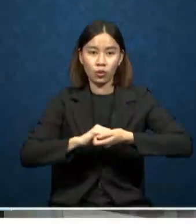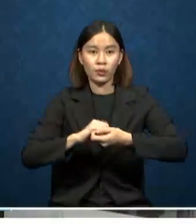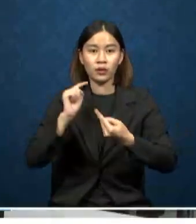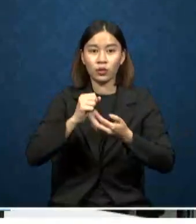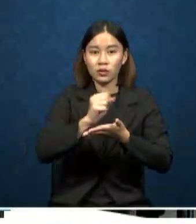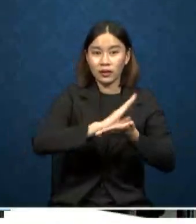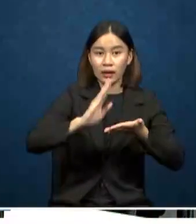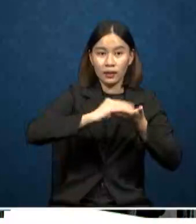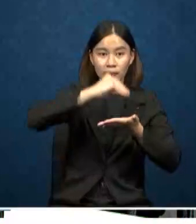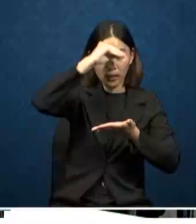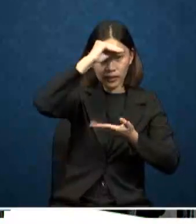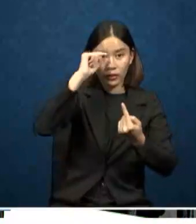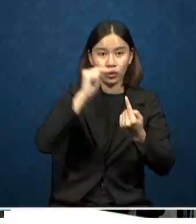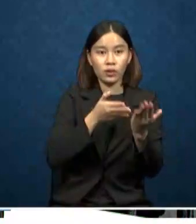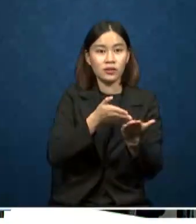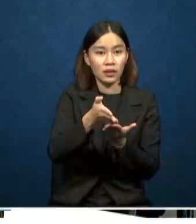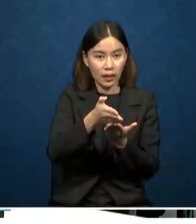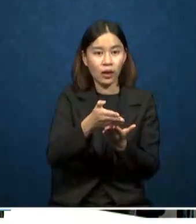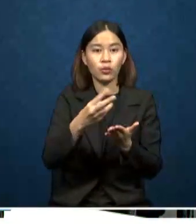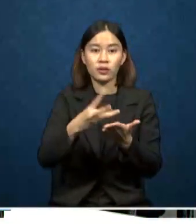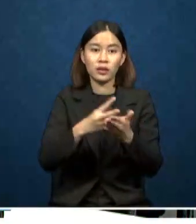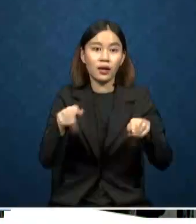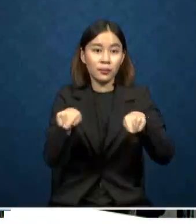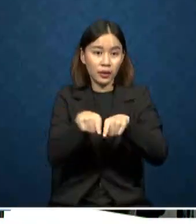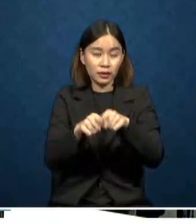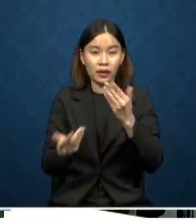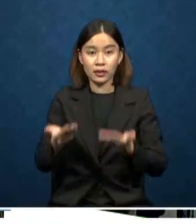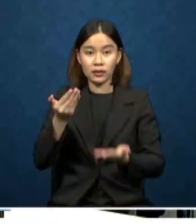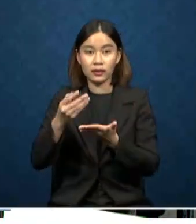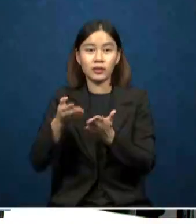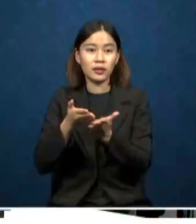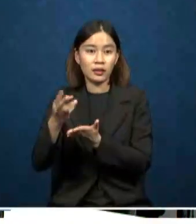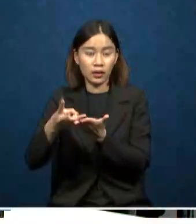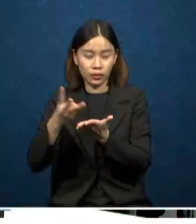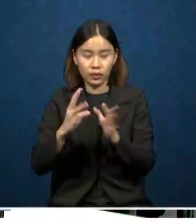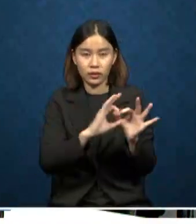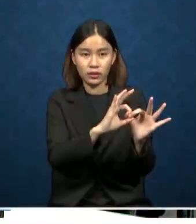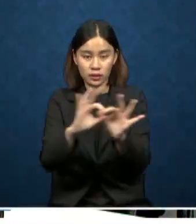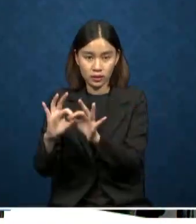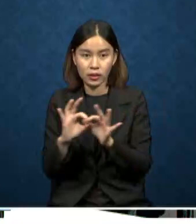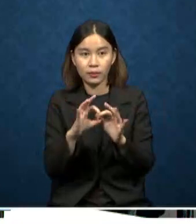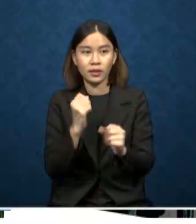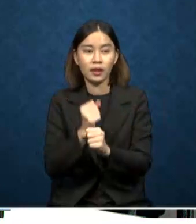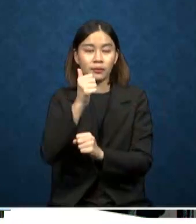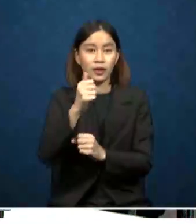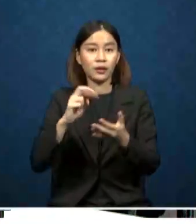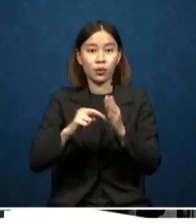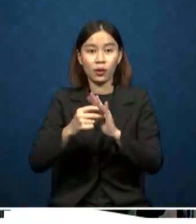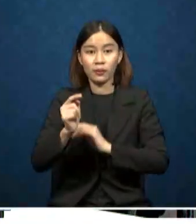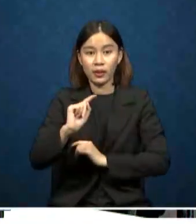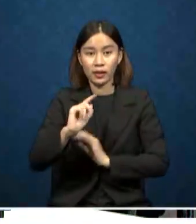สถาบันการศึกษาในสาขาวิชาเดียวกันหรือสาขาวิชาที่เชื่อมโยงกันได้โดยสามารถ